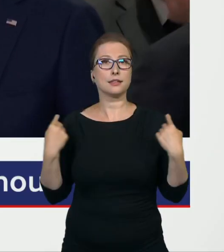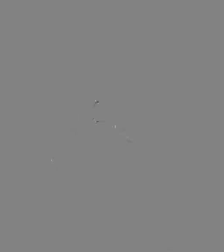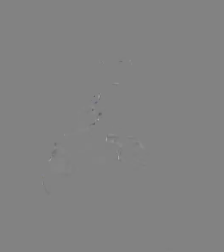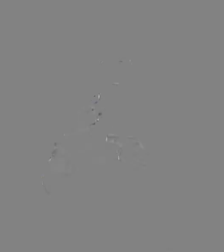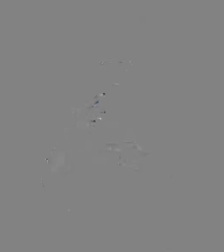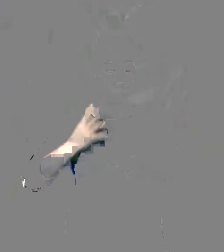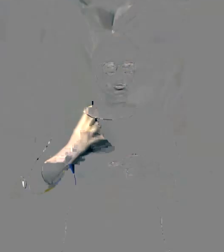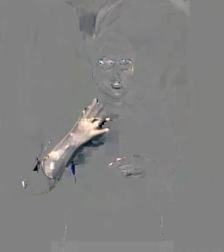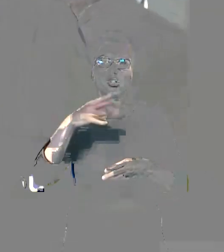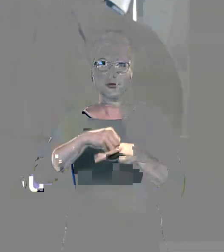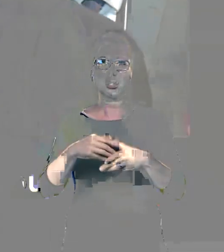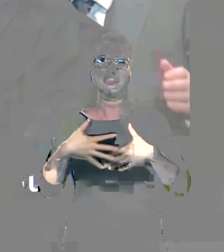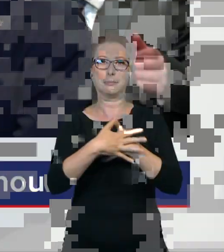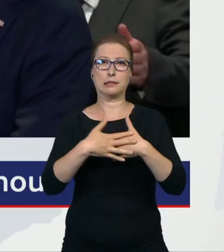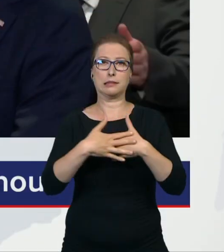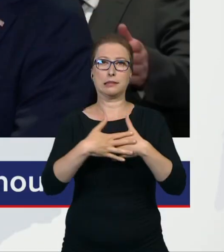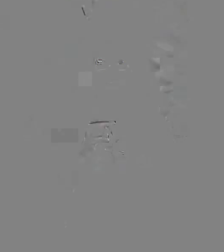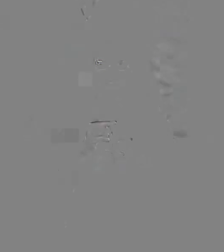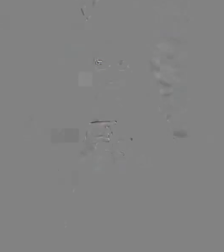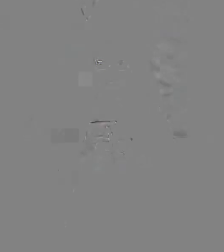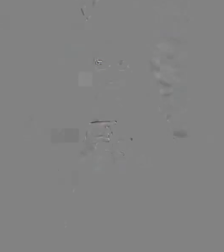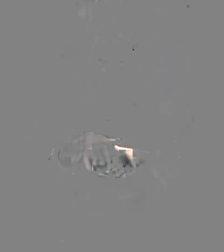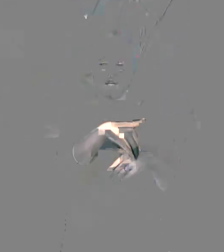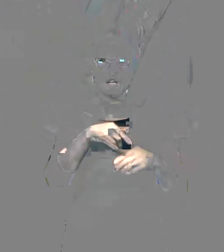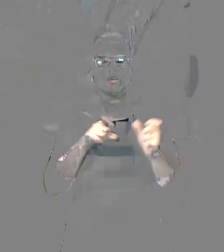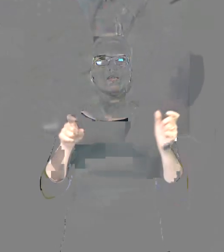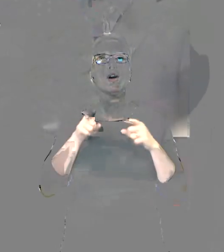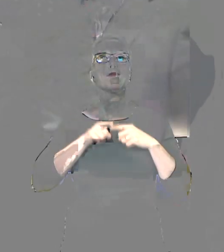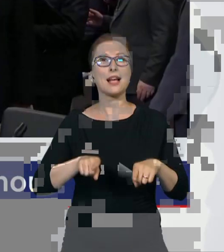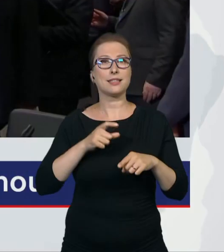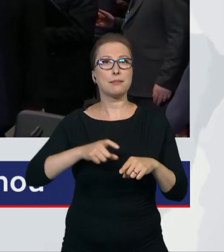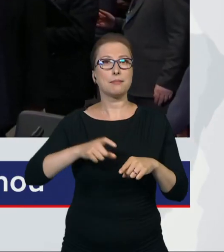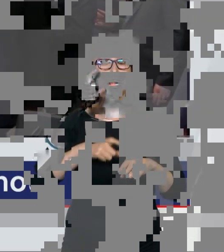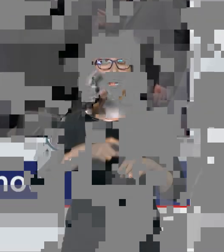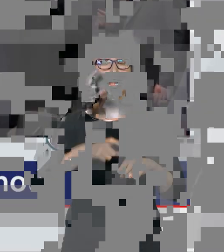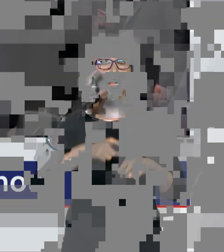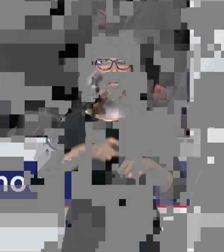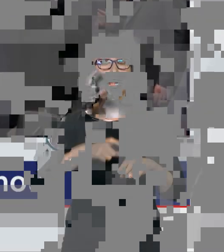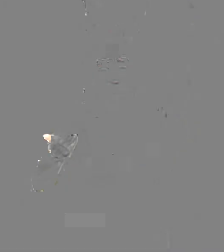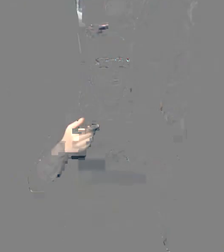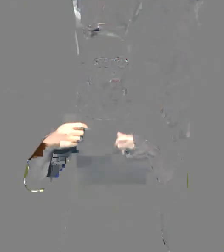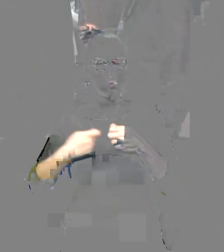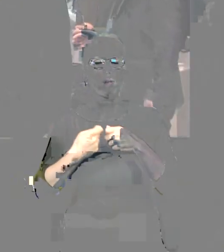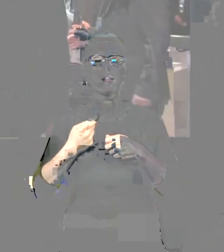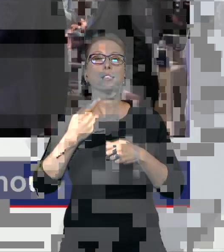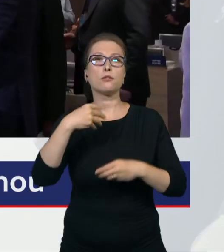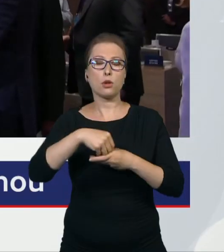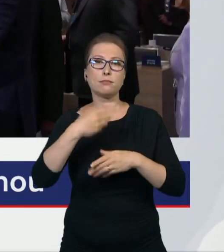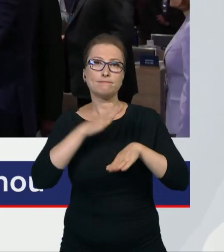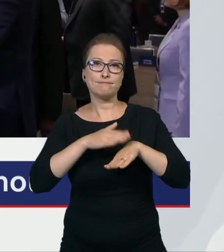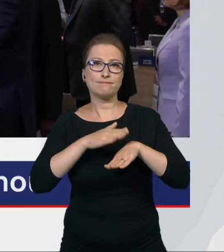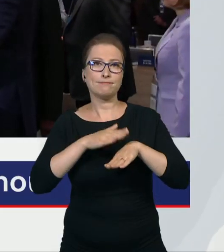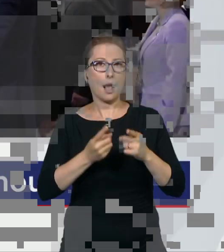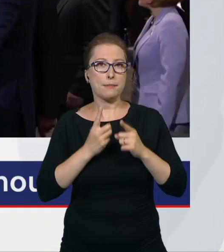zásadní oznámení jeden čelí výzvám aby se stáhl z